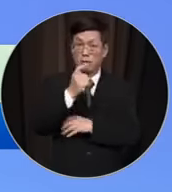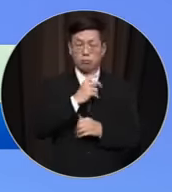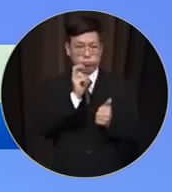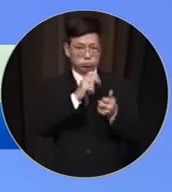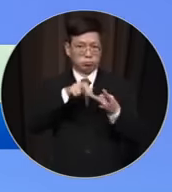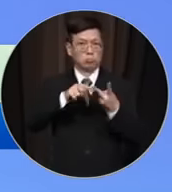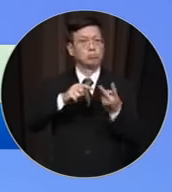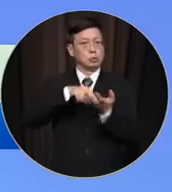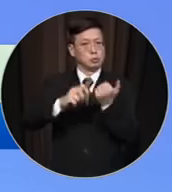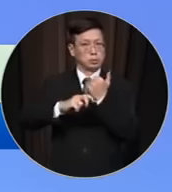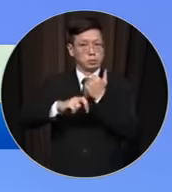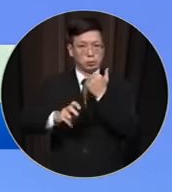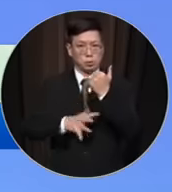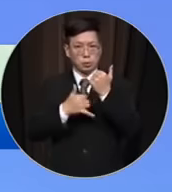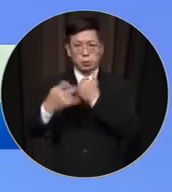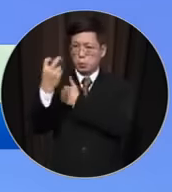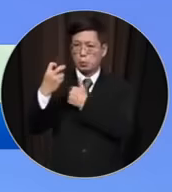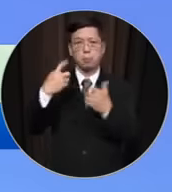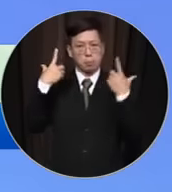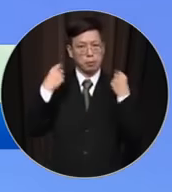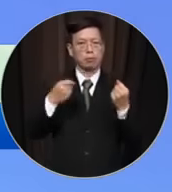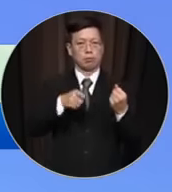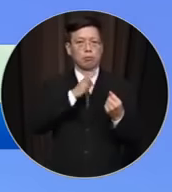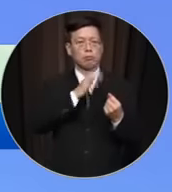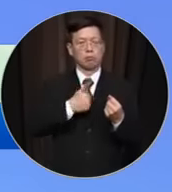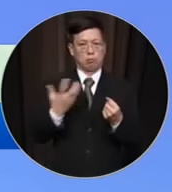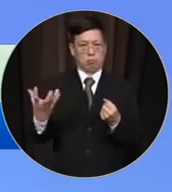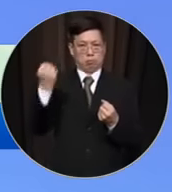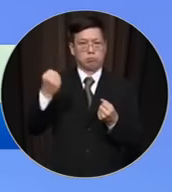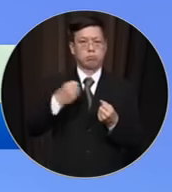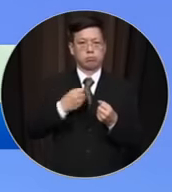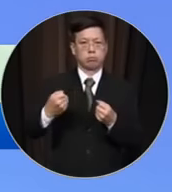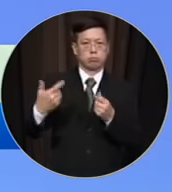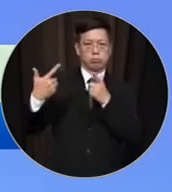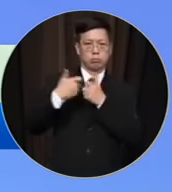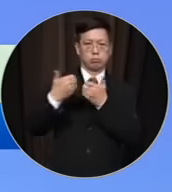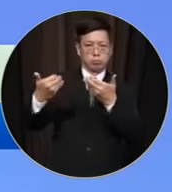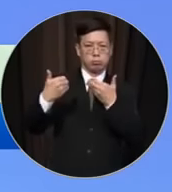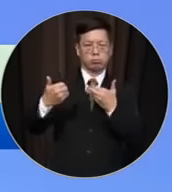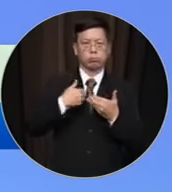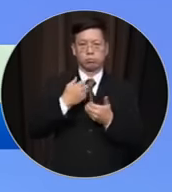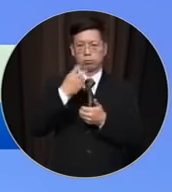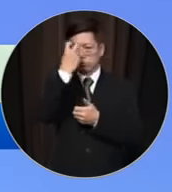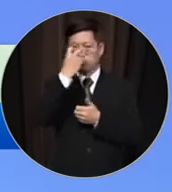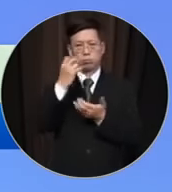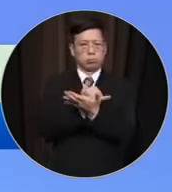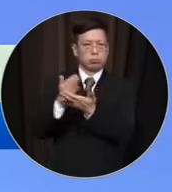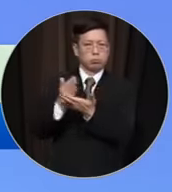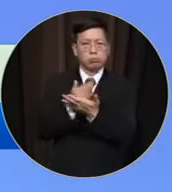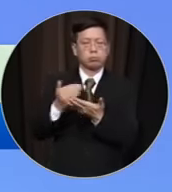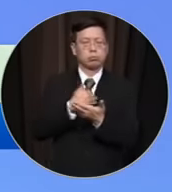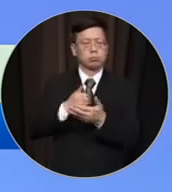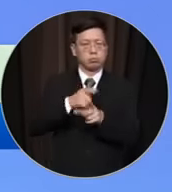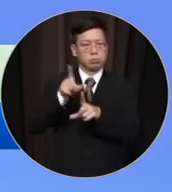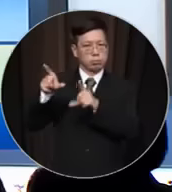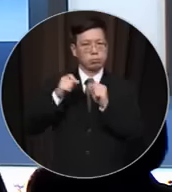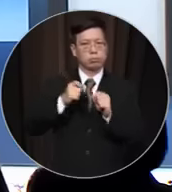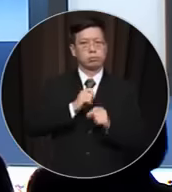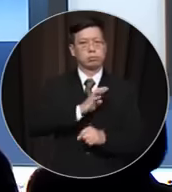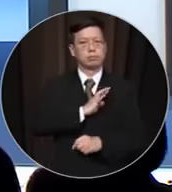监督，我都觉得这本来就是一个拥有权力者应该要接受社会各界监督一个最基本的要